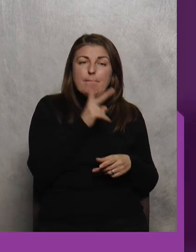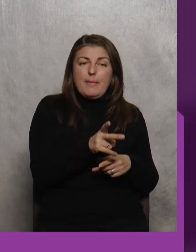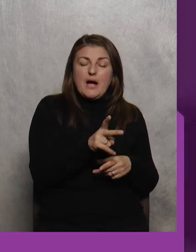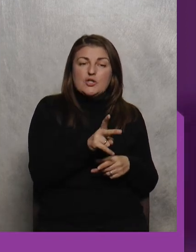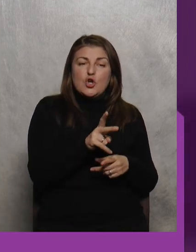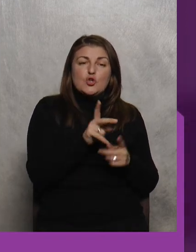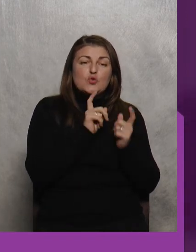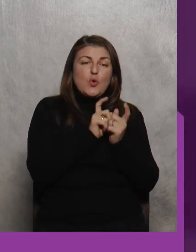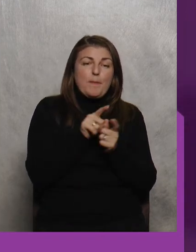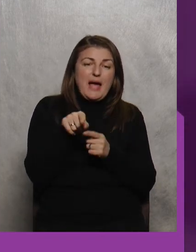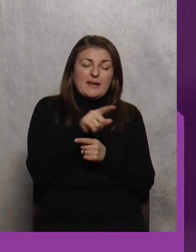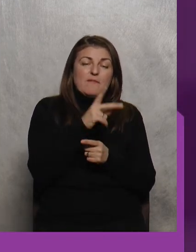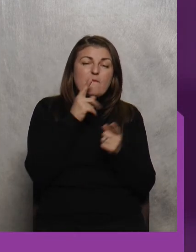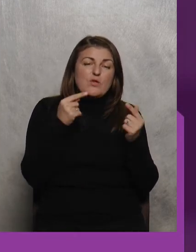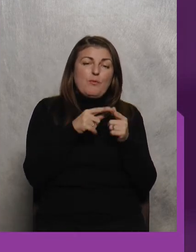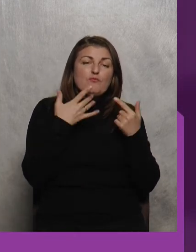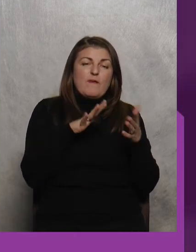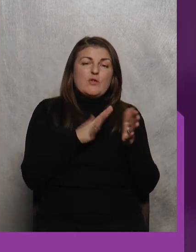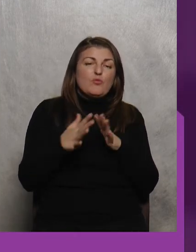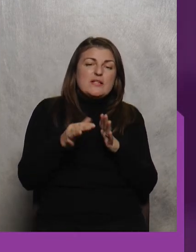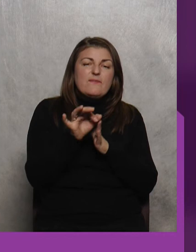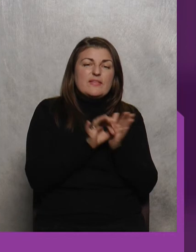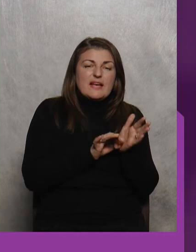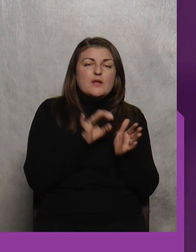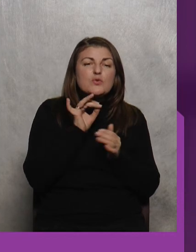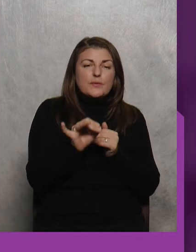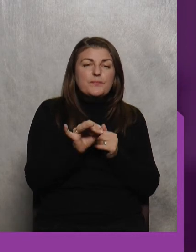люди бачать суперників, відповідно вже відбувається відразу і